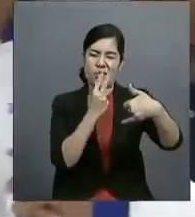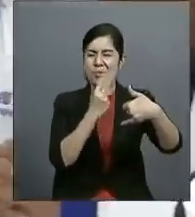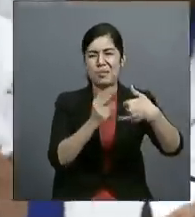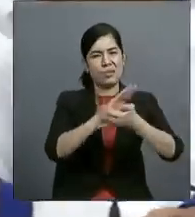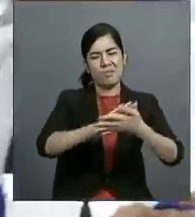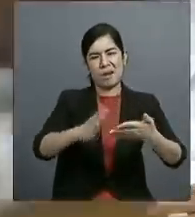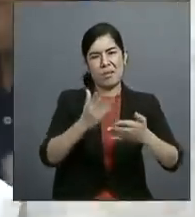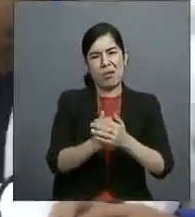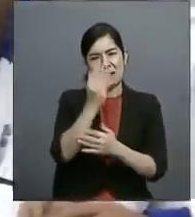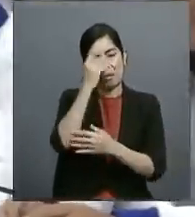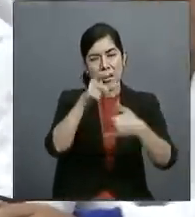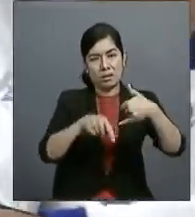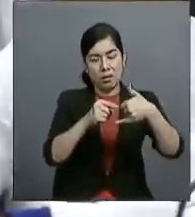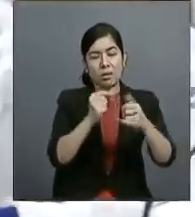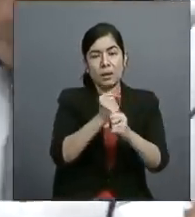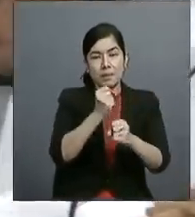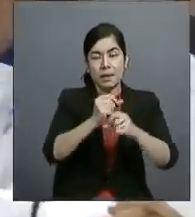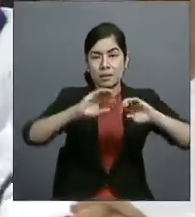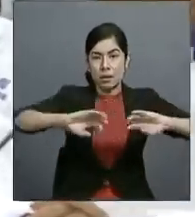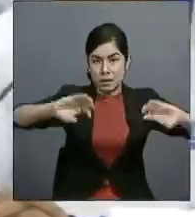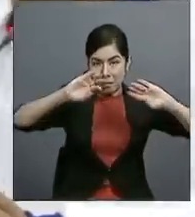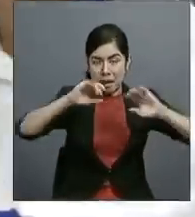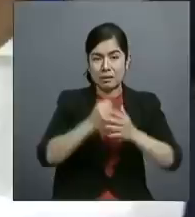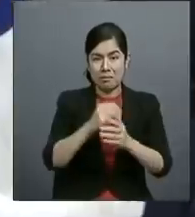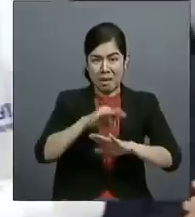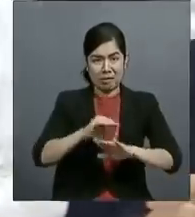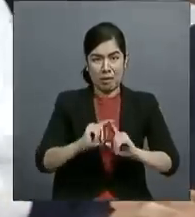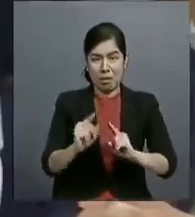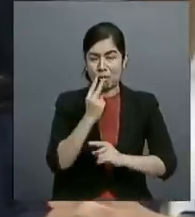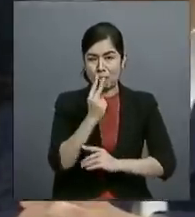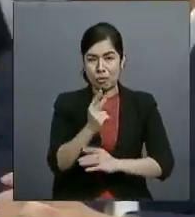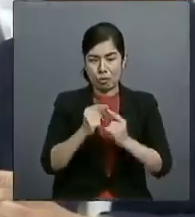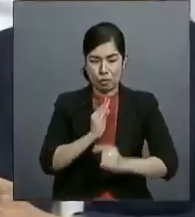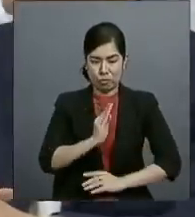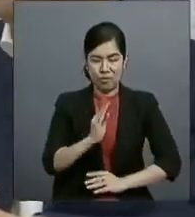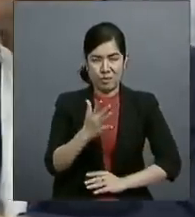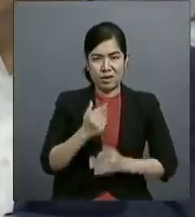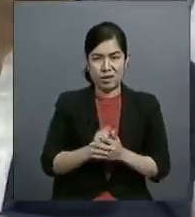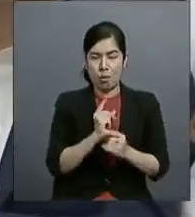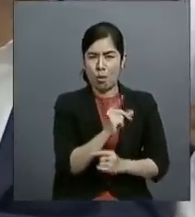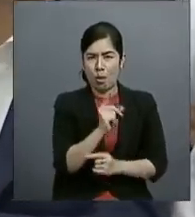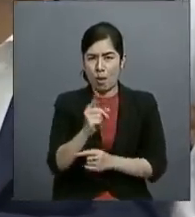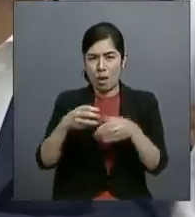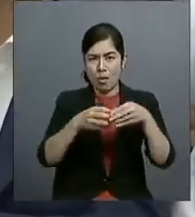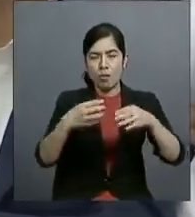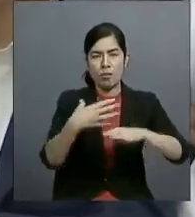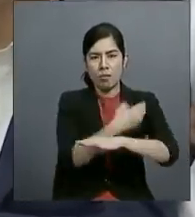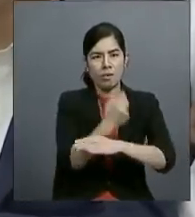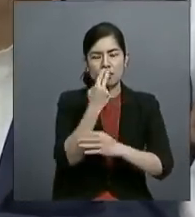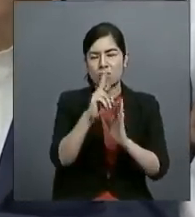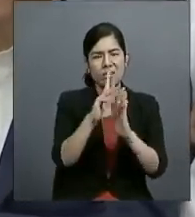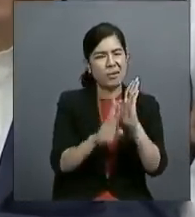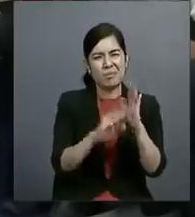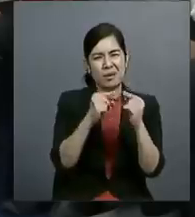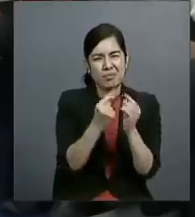เนื่องจากเป็นเจ้าหน้าที่รัฐที่แสดงออกไม่เป็นกลางทางการเมืองและให้ร้ายพรรคการเมืองถือเป็นเรื่องที่ผิดระเบียบและกฎหม